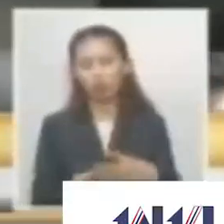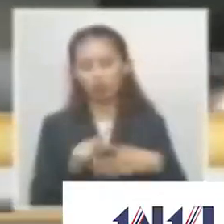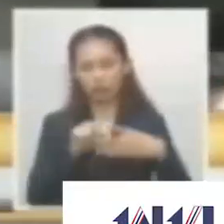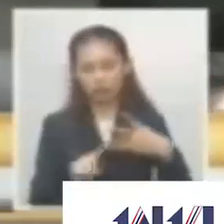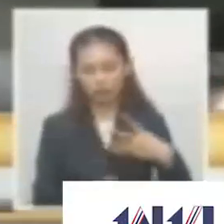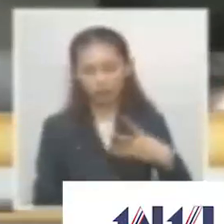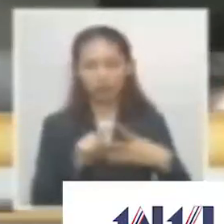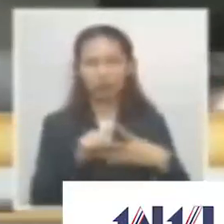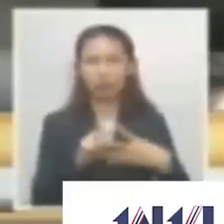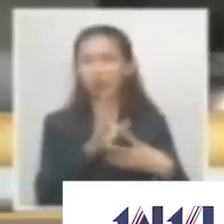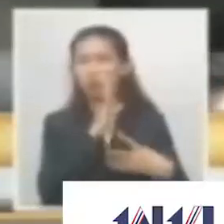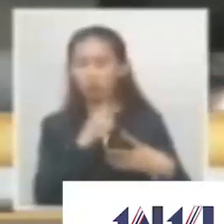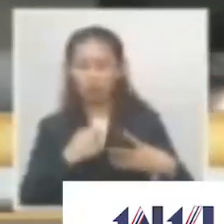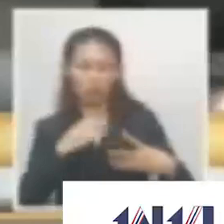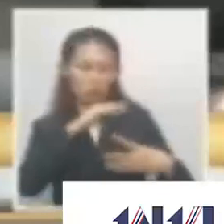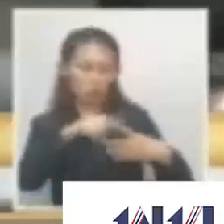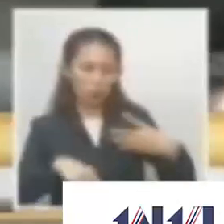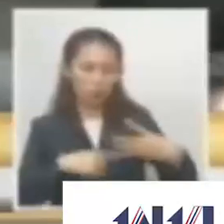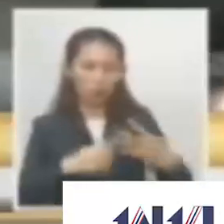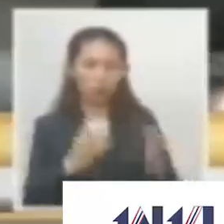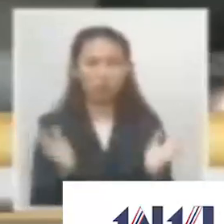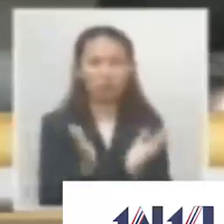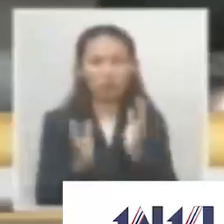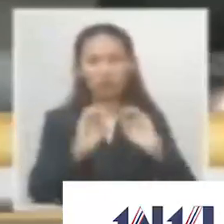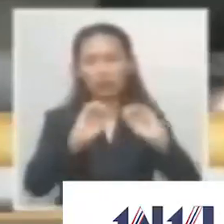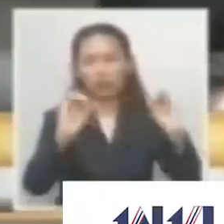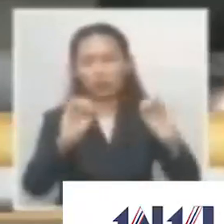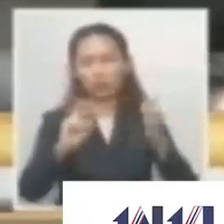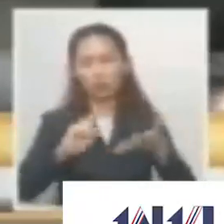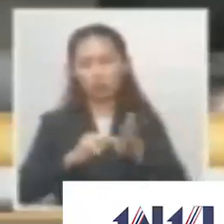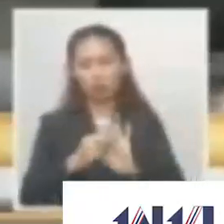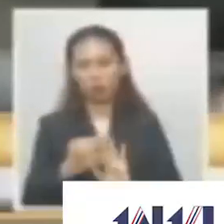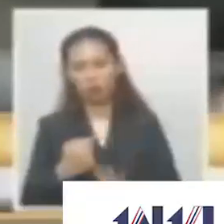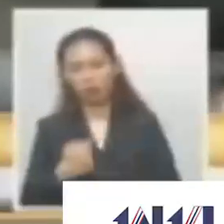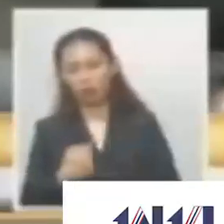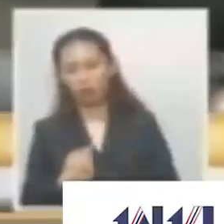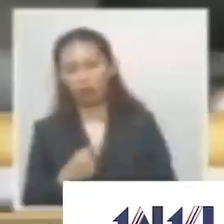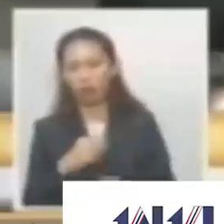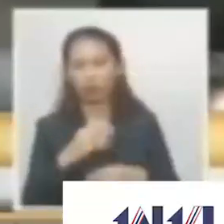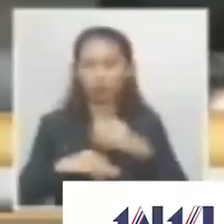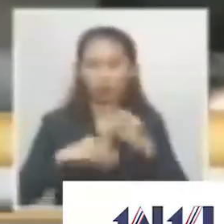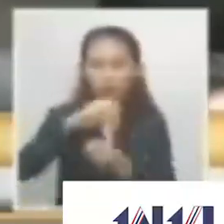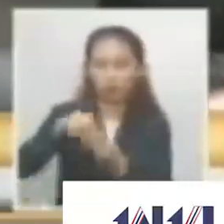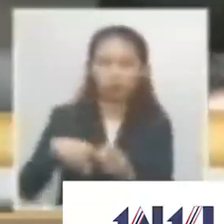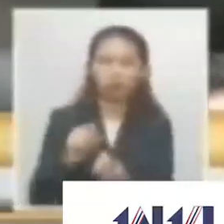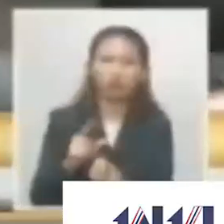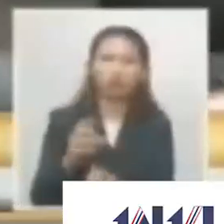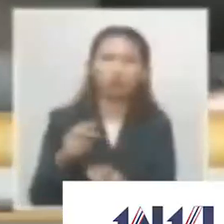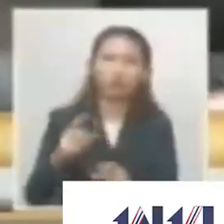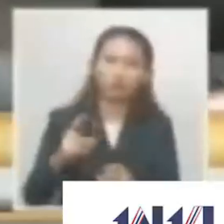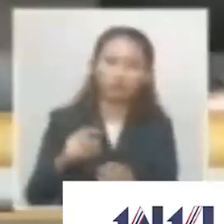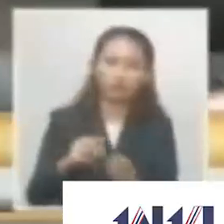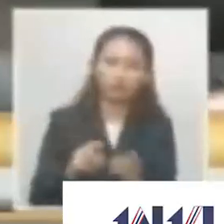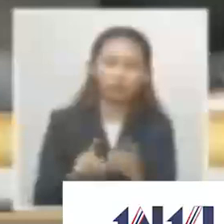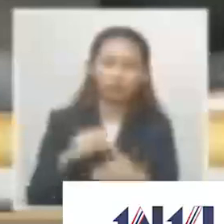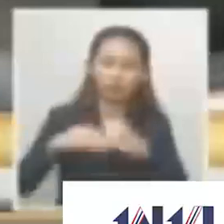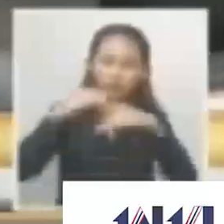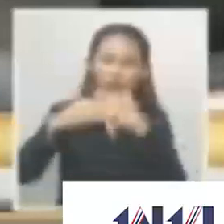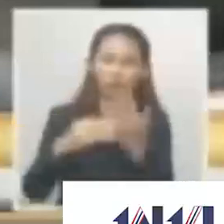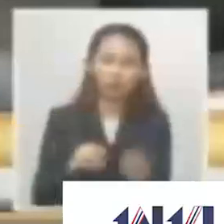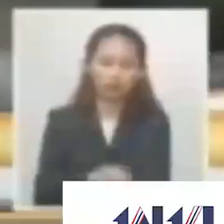รงนี้โดยใช้ผลักดันงบประมาณภาครัฐซึ่งท่านมี power อยู่แล้ววันนี้ท่านสั่งอย่างไรนะครับมันเป็นไปตามอย่างนั้นนะ